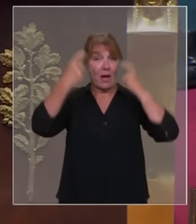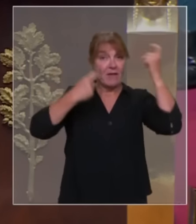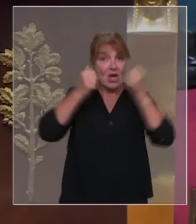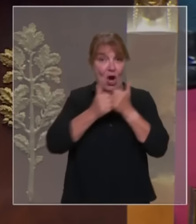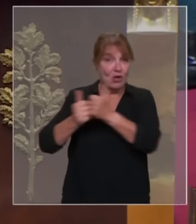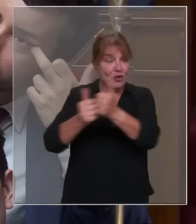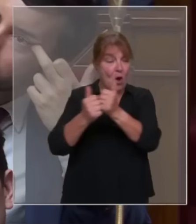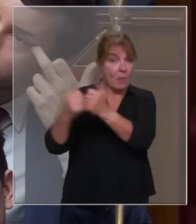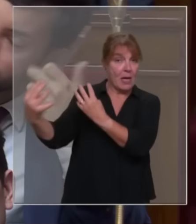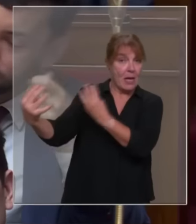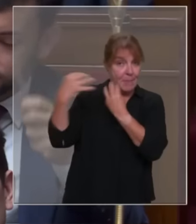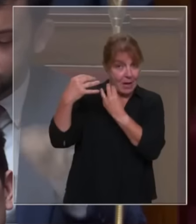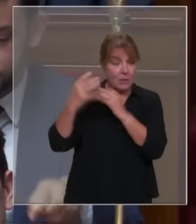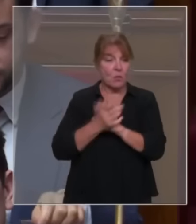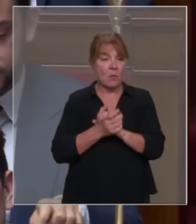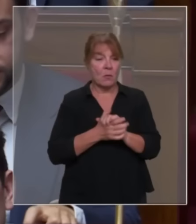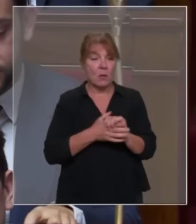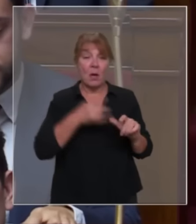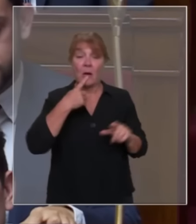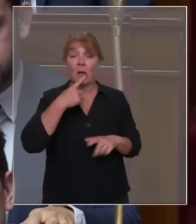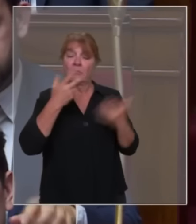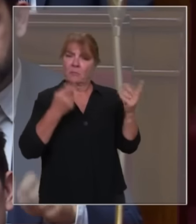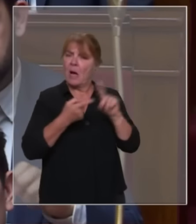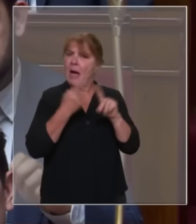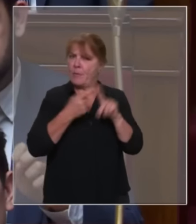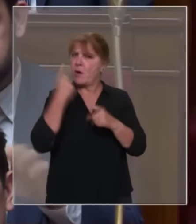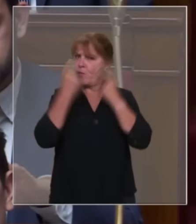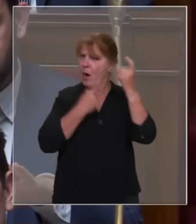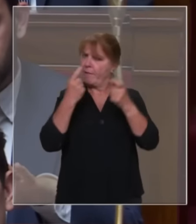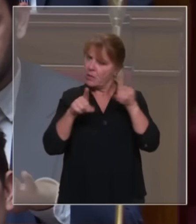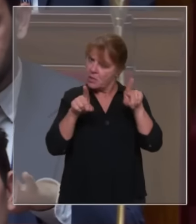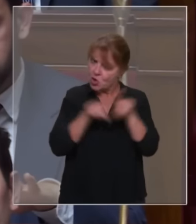Ce sujet, qui ne laisse personne indifférent, doit être traité avec